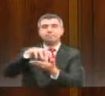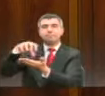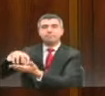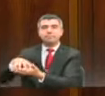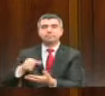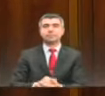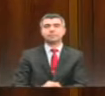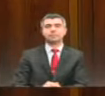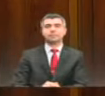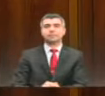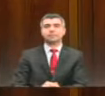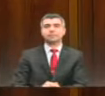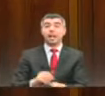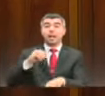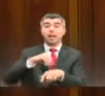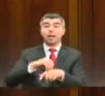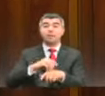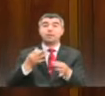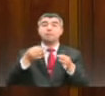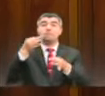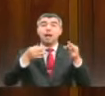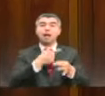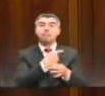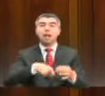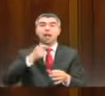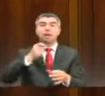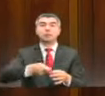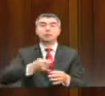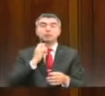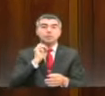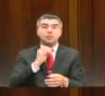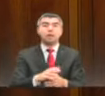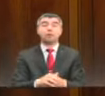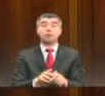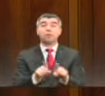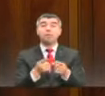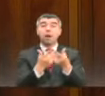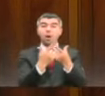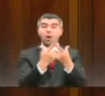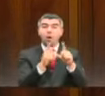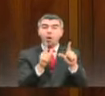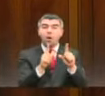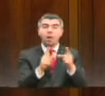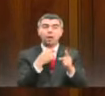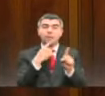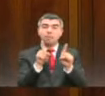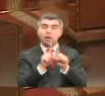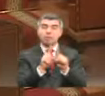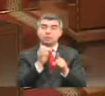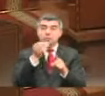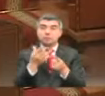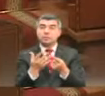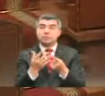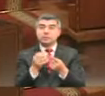دال تعزيز دور القضاء في حماية الحقوق والحريات ومحاربة الجريمة، وذلك